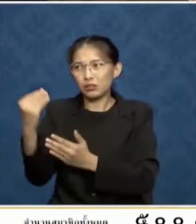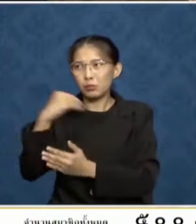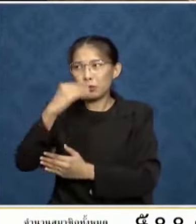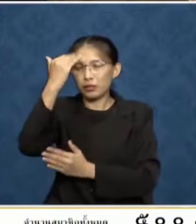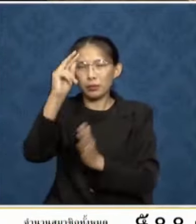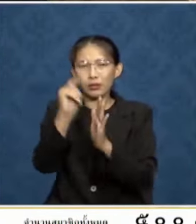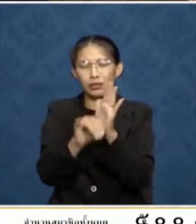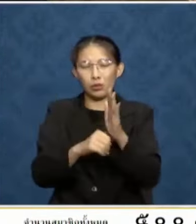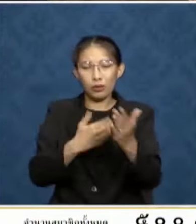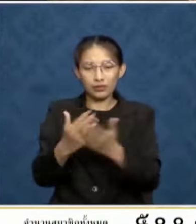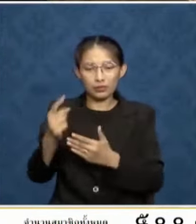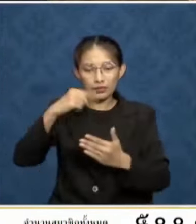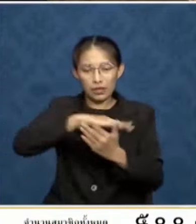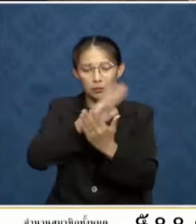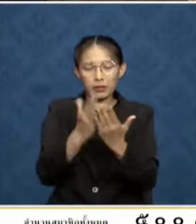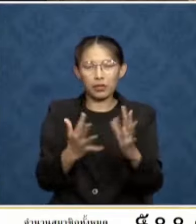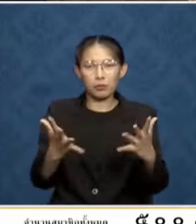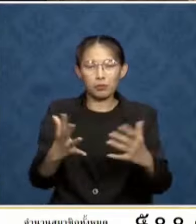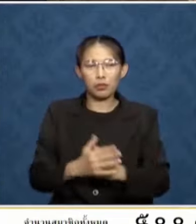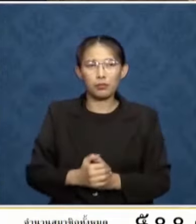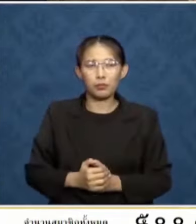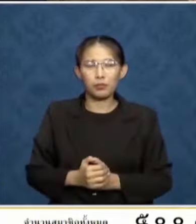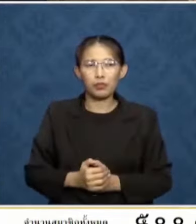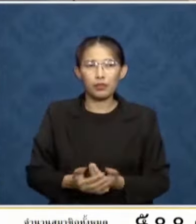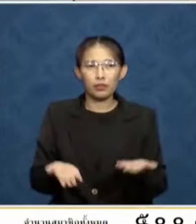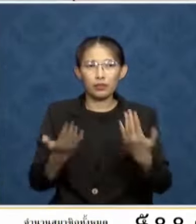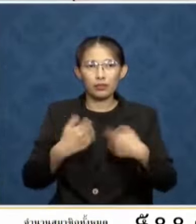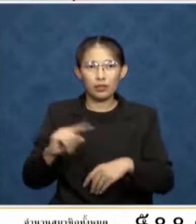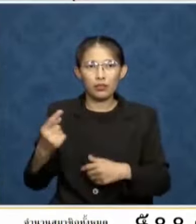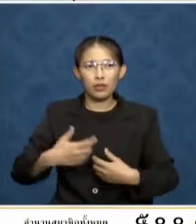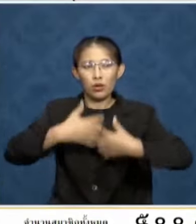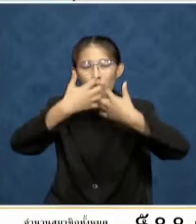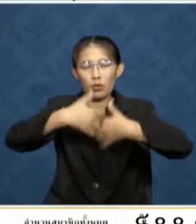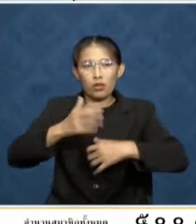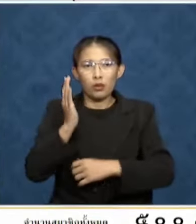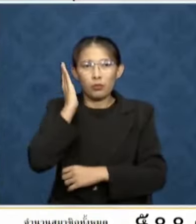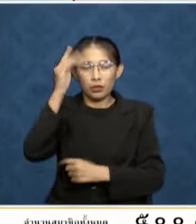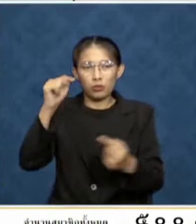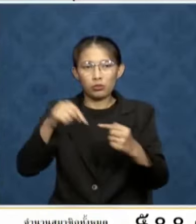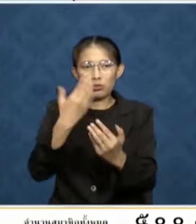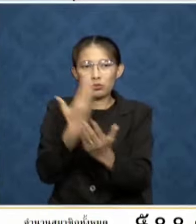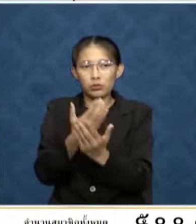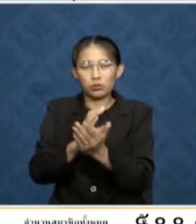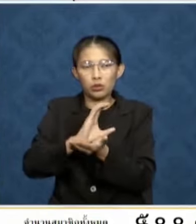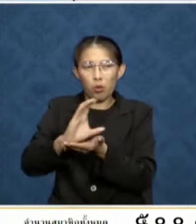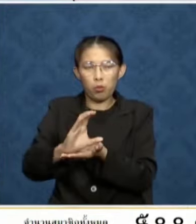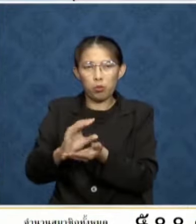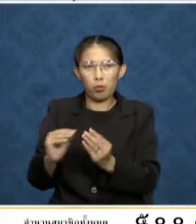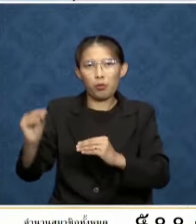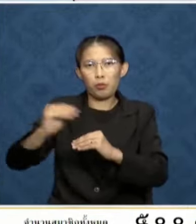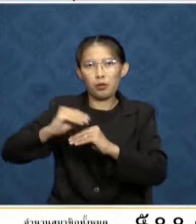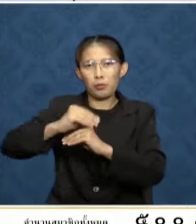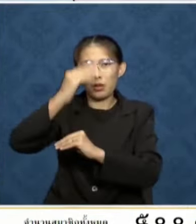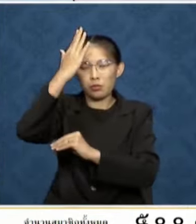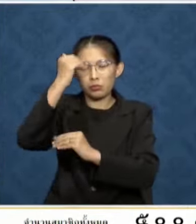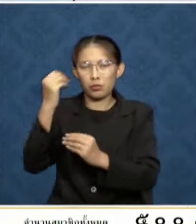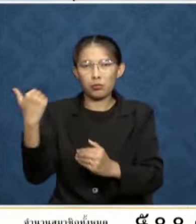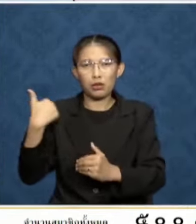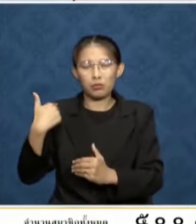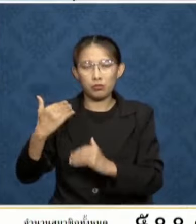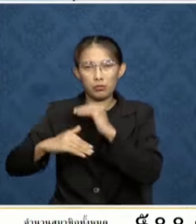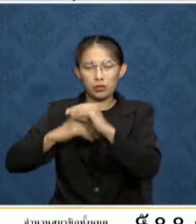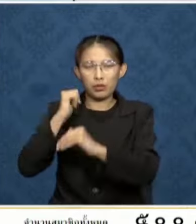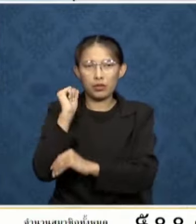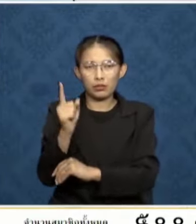นโยบายให้เนนการซื้อผ่านใปเทศกเทานั้นเองส่วเรื่ของอันาคตSH is throughod packagedอัชีด เพื่จุปกใหมเตบโตได้จริง